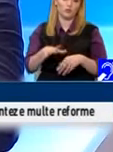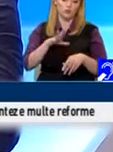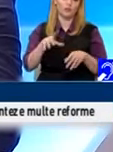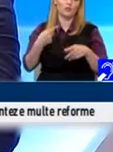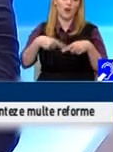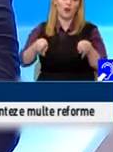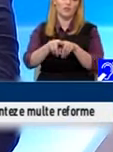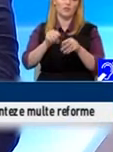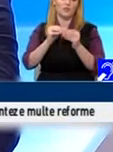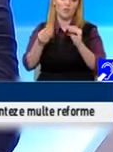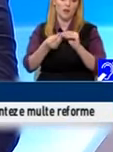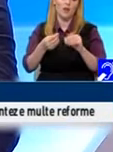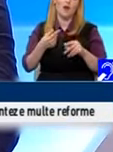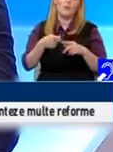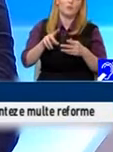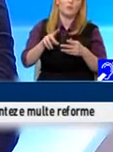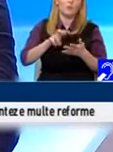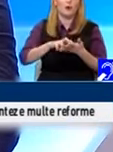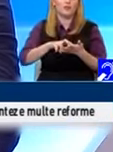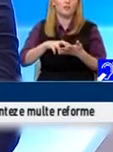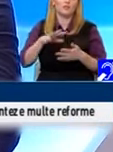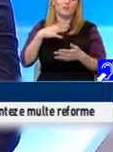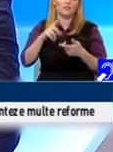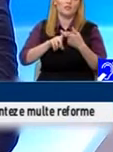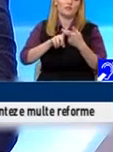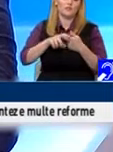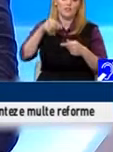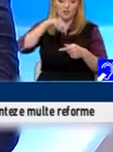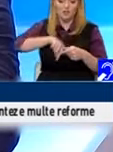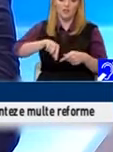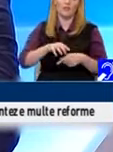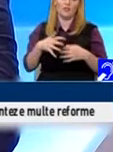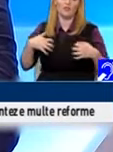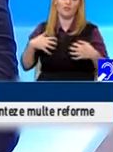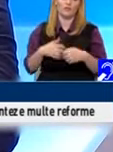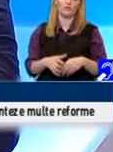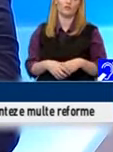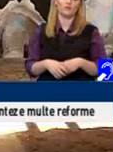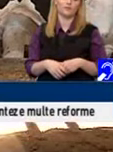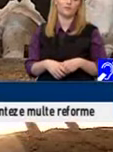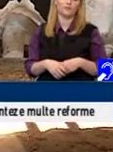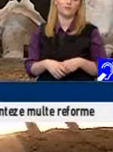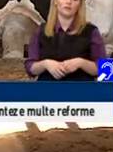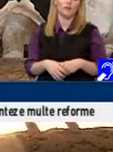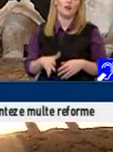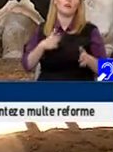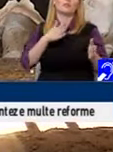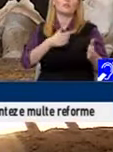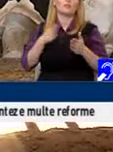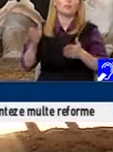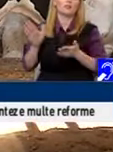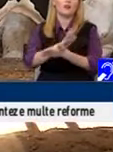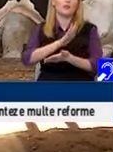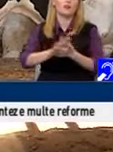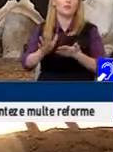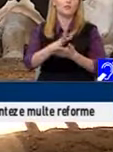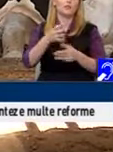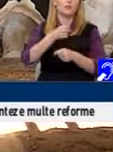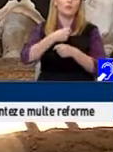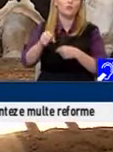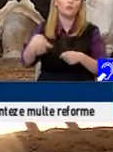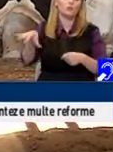împotriva anumitor bacterii, microorganisme, acest lucru este redus la minim. Standardele de calitate ar trebui să fie